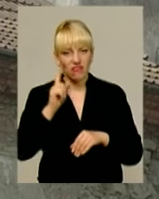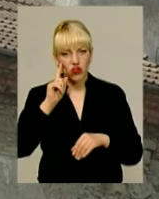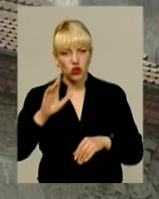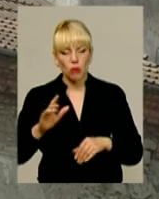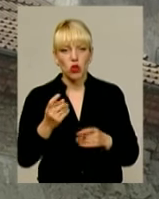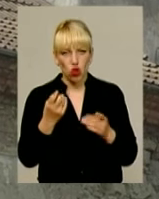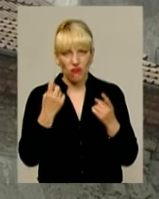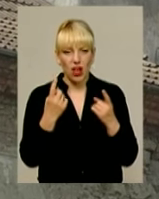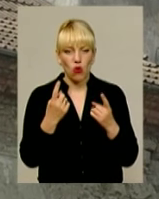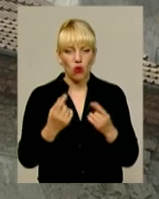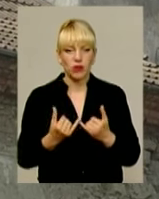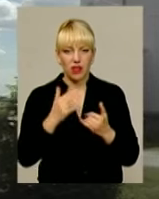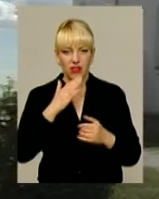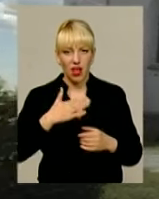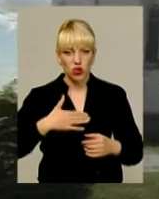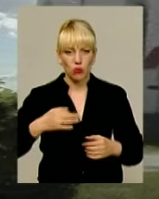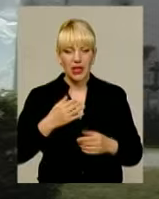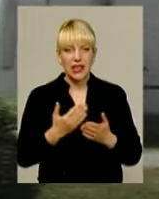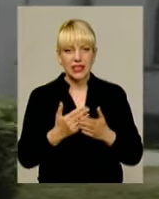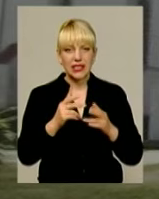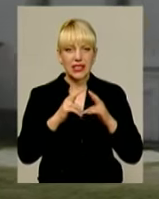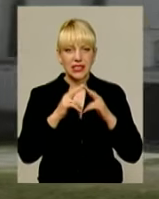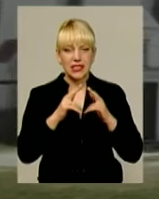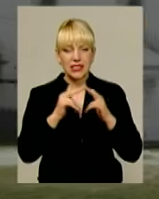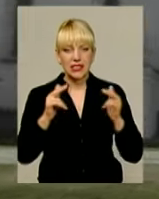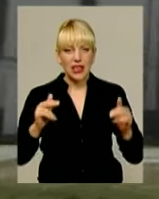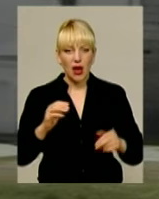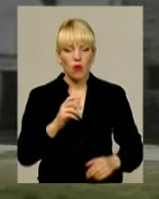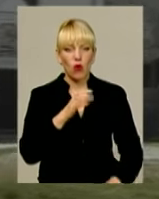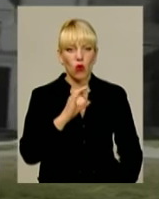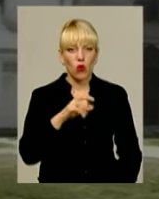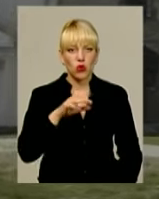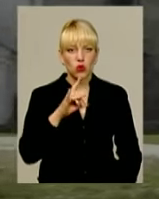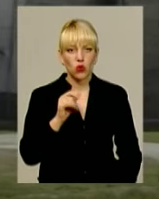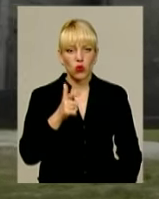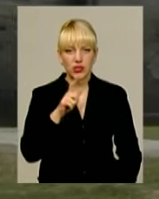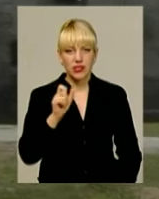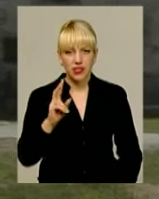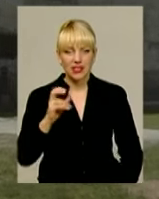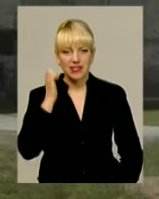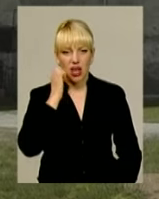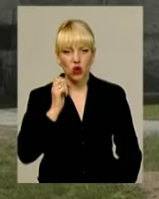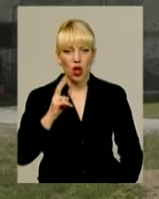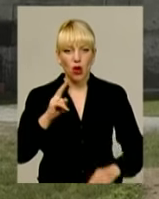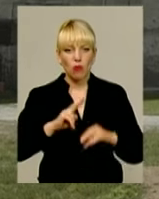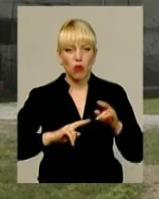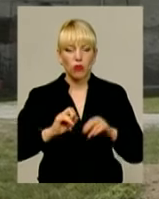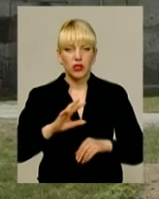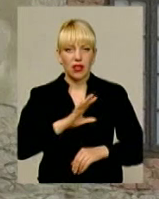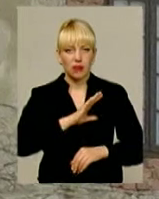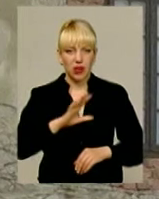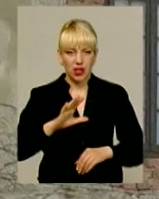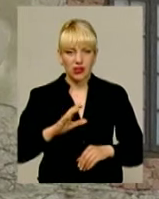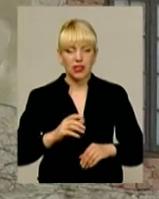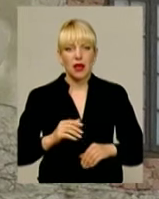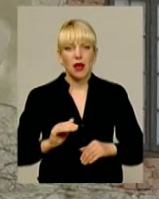нашої області. Серед них і замок князів Остройських, що у Старокостянтинові. Побудований ще у 16 столітті як маєток заможних магнатів,